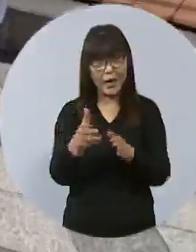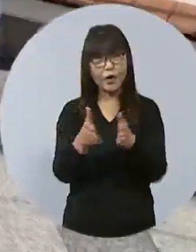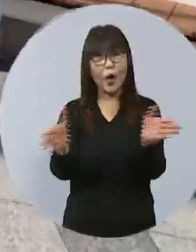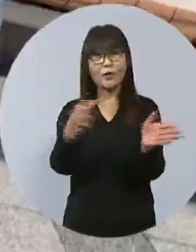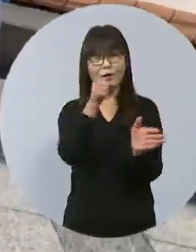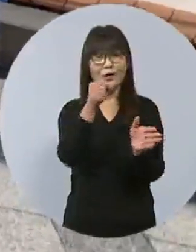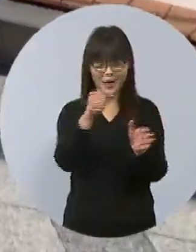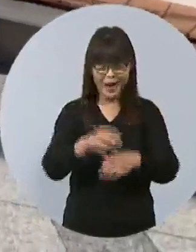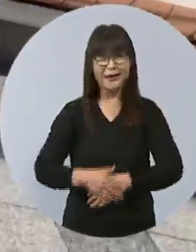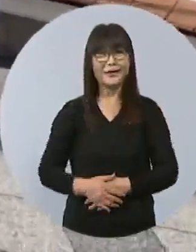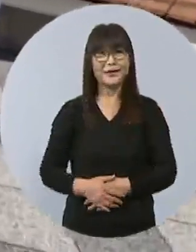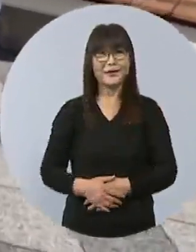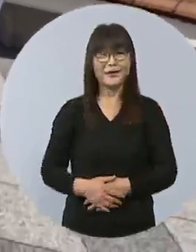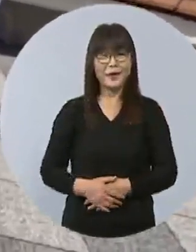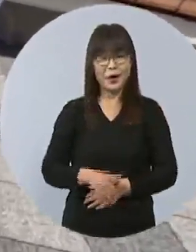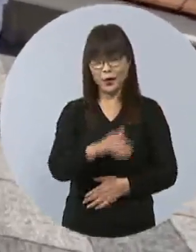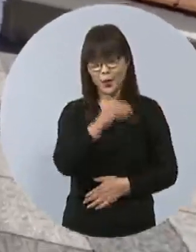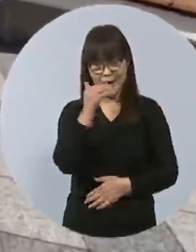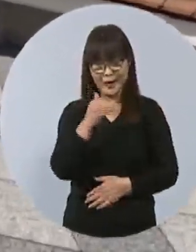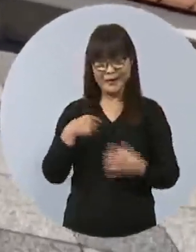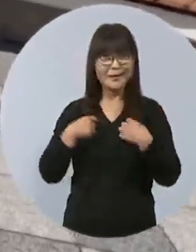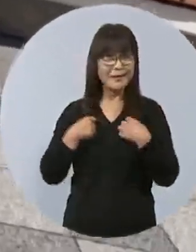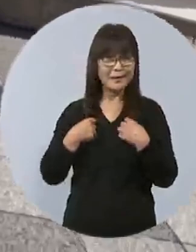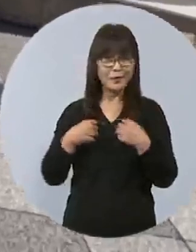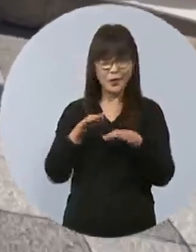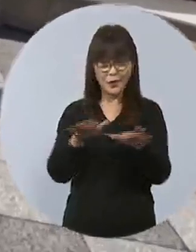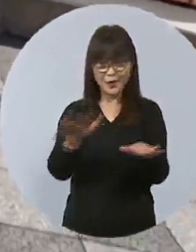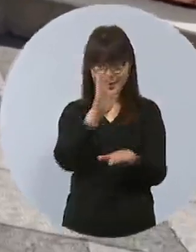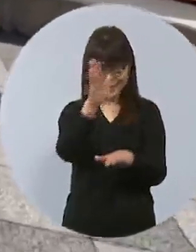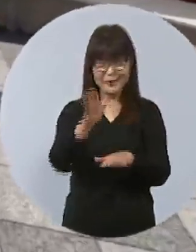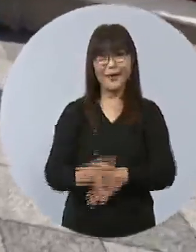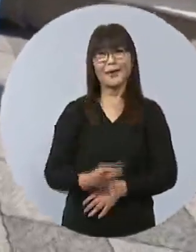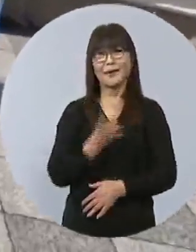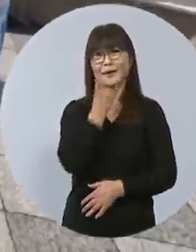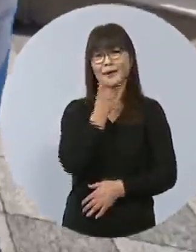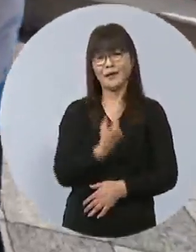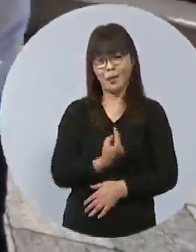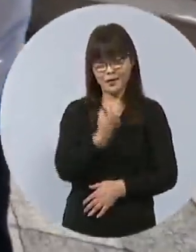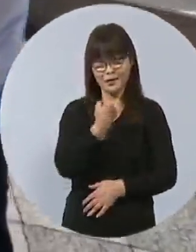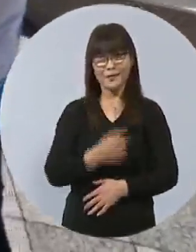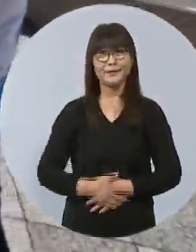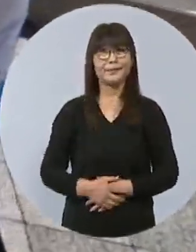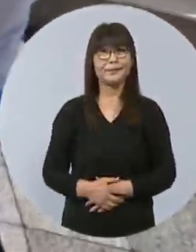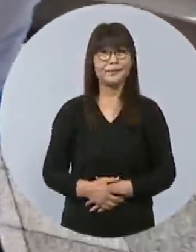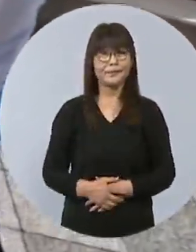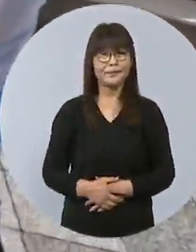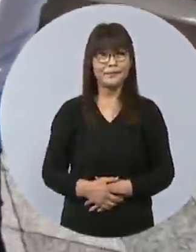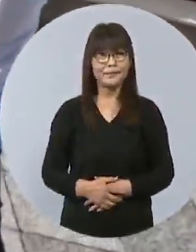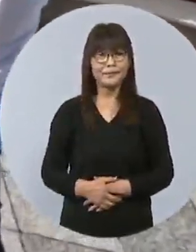ね。広めていってください、この素敵な藍染めアイテム。 ありがとうございます。 期待してます。 ありがとうございます。